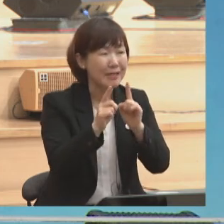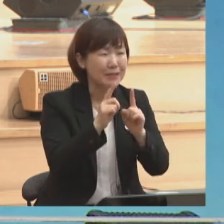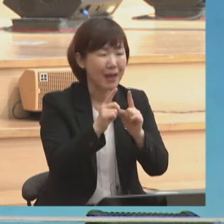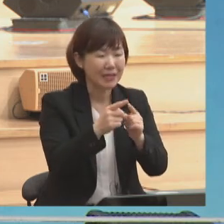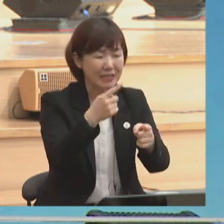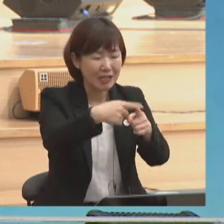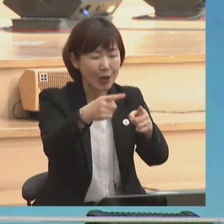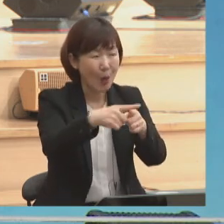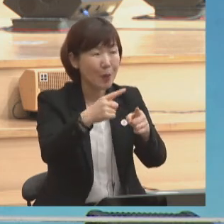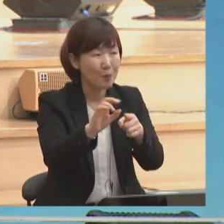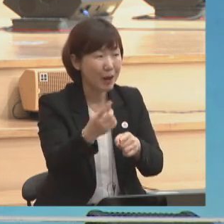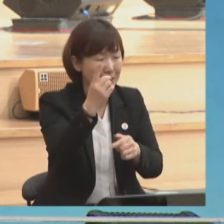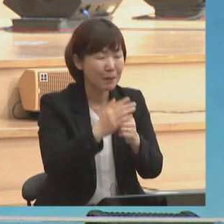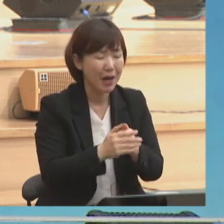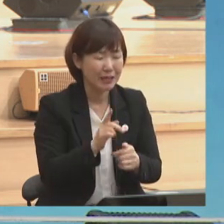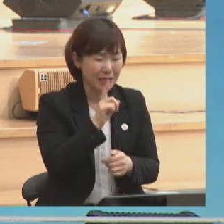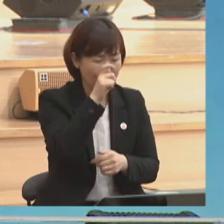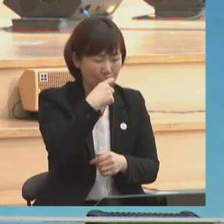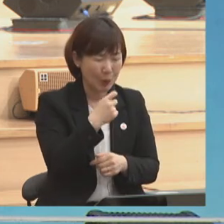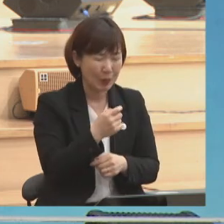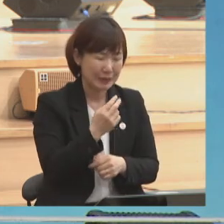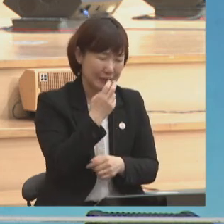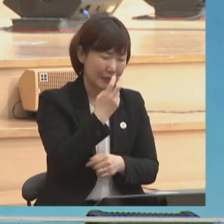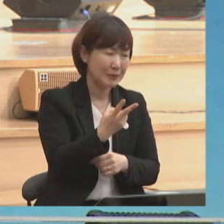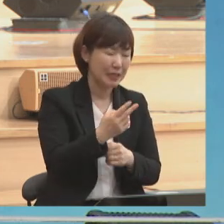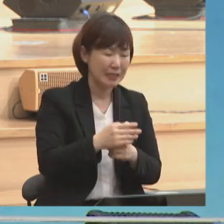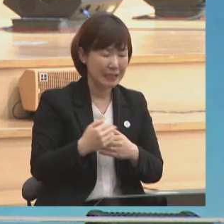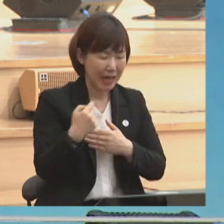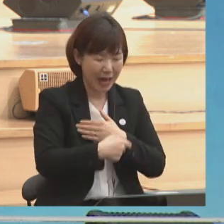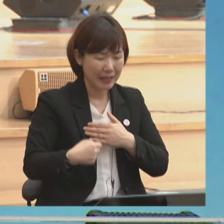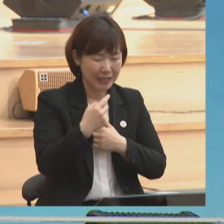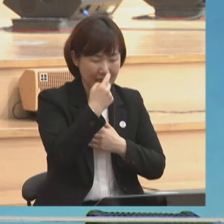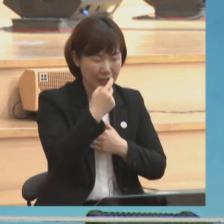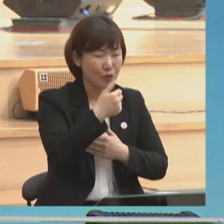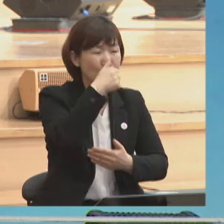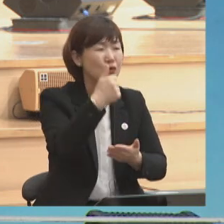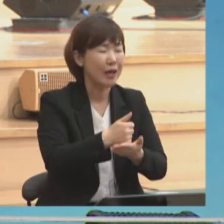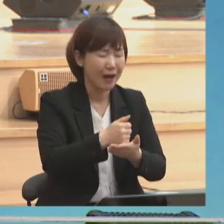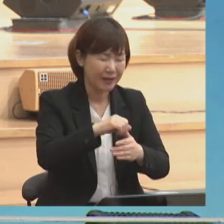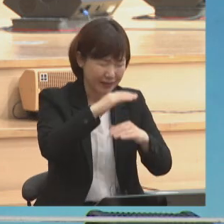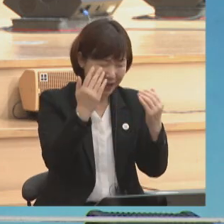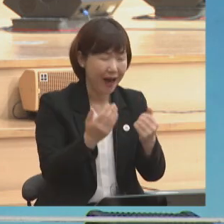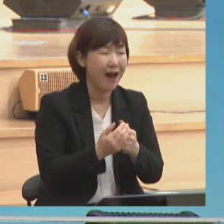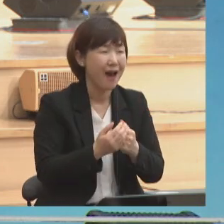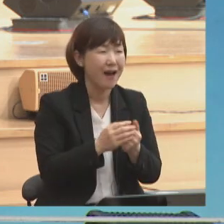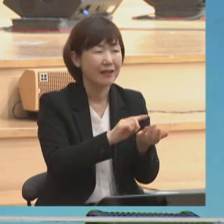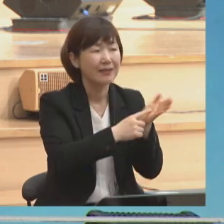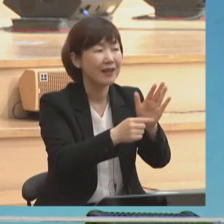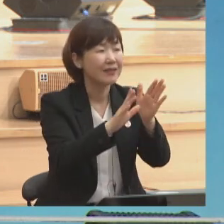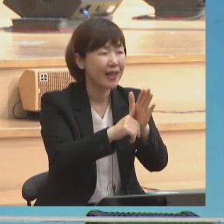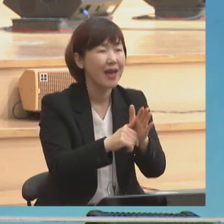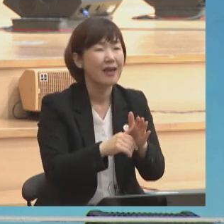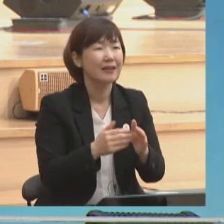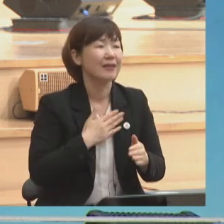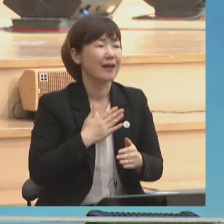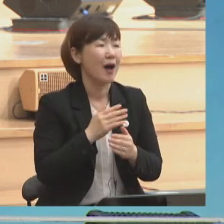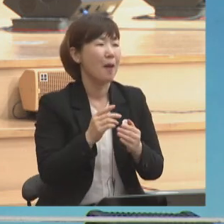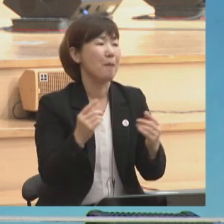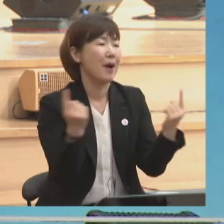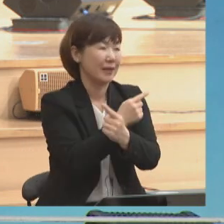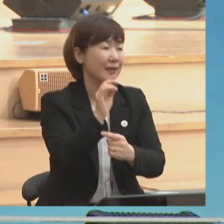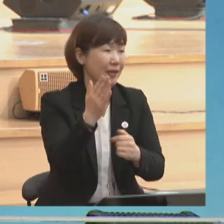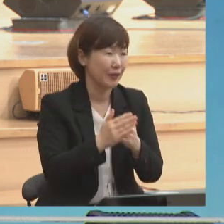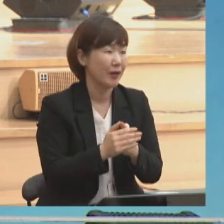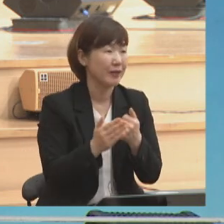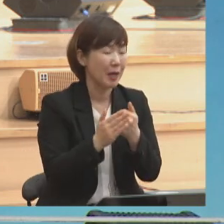말미암아 더럽고 냄새나는 이 죄의 보따리들이 팍 터뜨려질 때, 그때 사람이 변화되어지는 거예요. 그러므로 여러분,